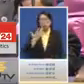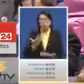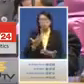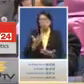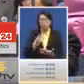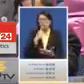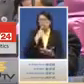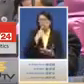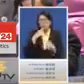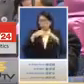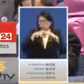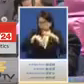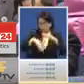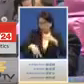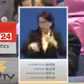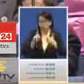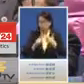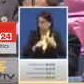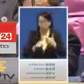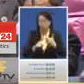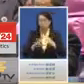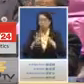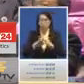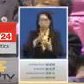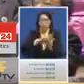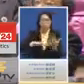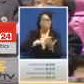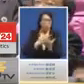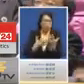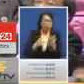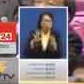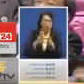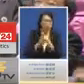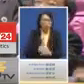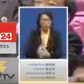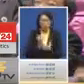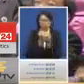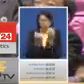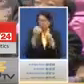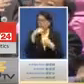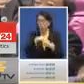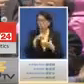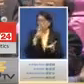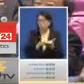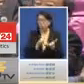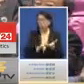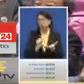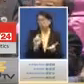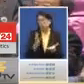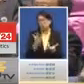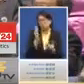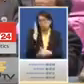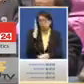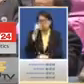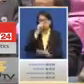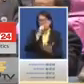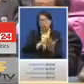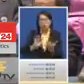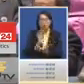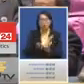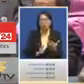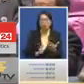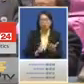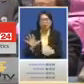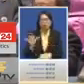2ในเล่มนโยบายไม่ได้ย้ำเลยนิติรัฐนิติธรรมแสดงว่าต่อไปนี้ประเทศนี้เนี่ยก็จะอยู่ต่อไปด้วยหลักอะไร